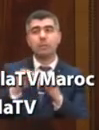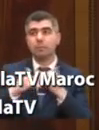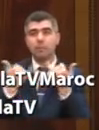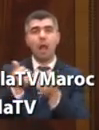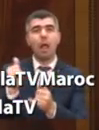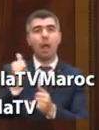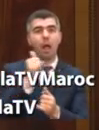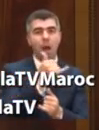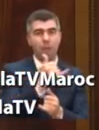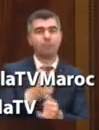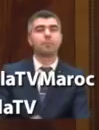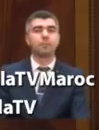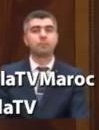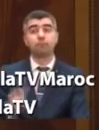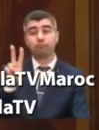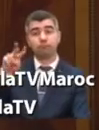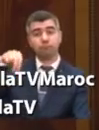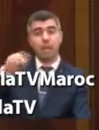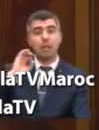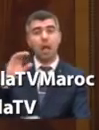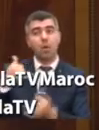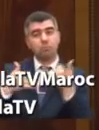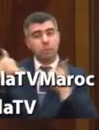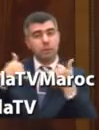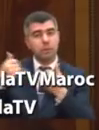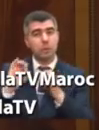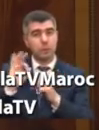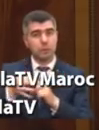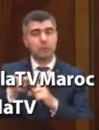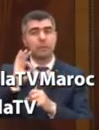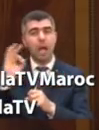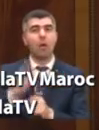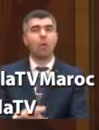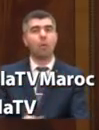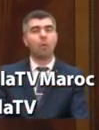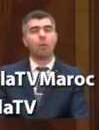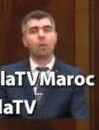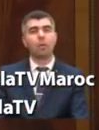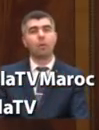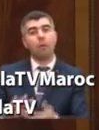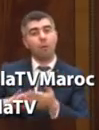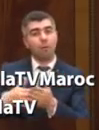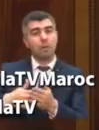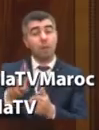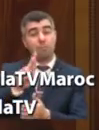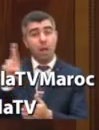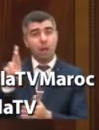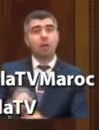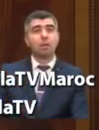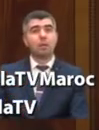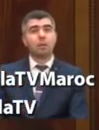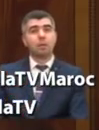مختلف المبادرات الملكية الإنسانية النبيلة المتمثلة في